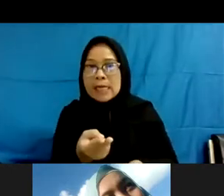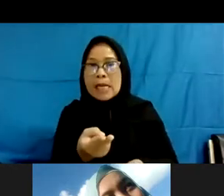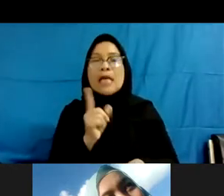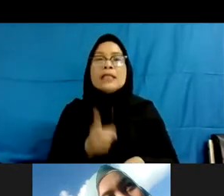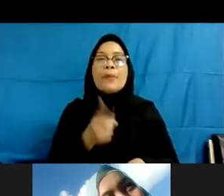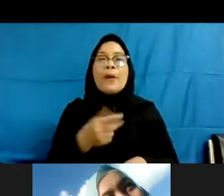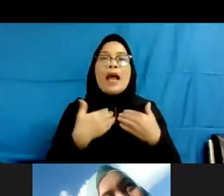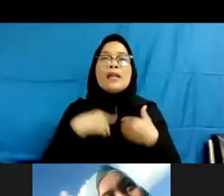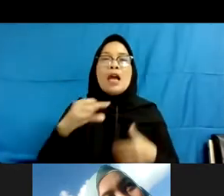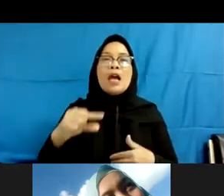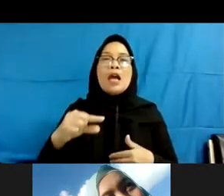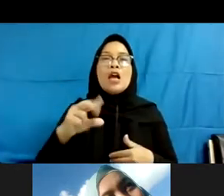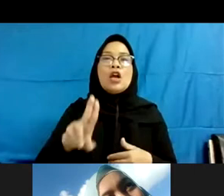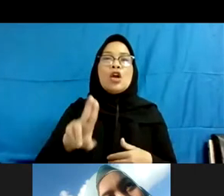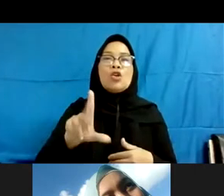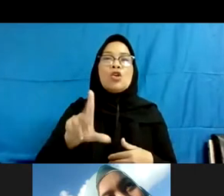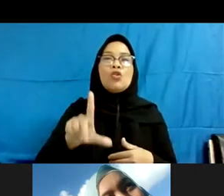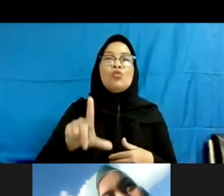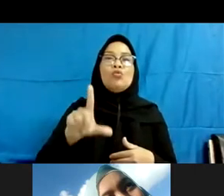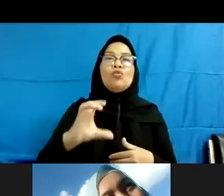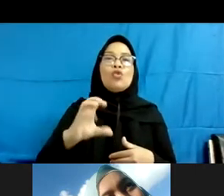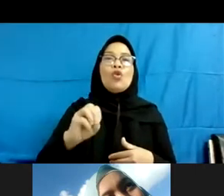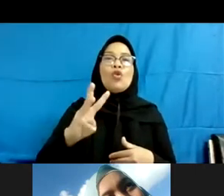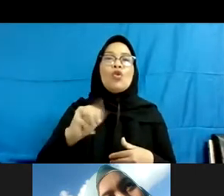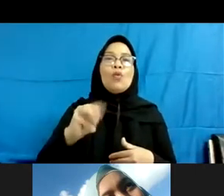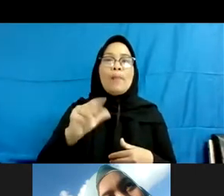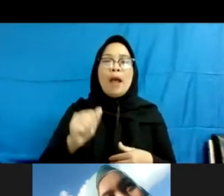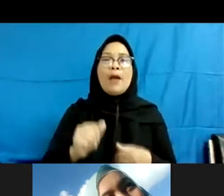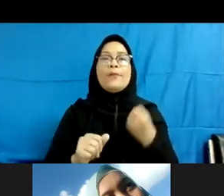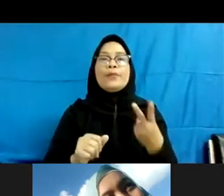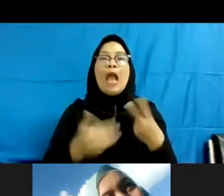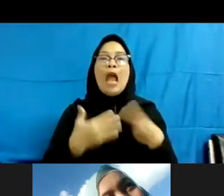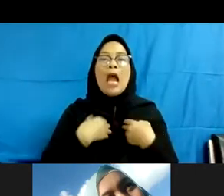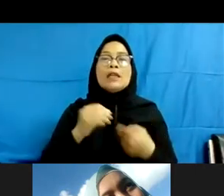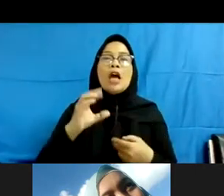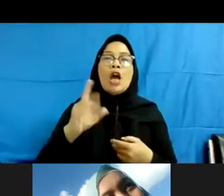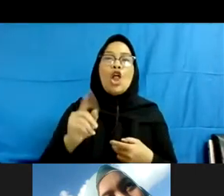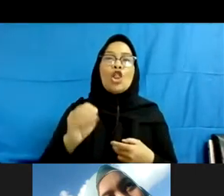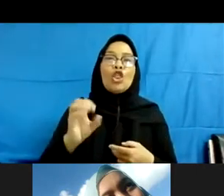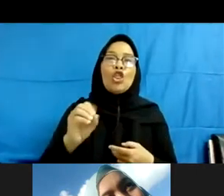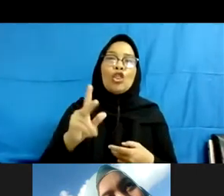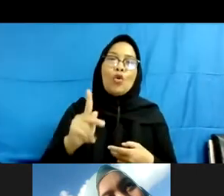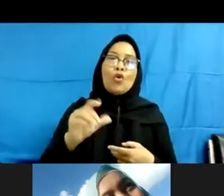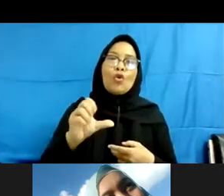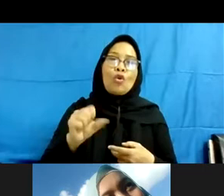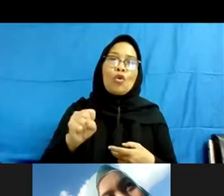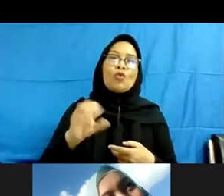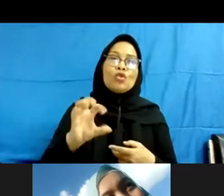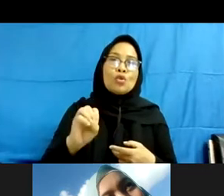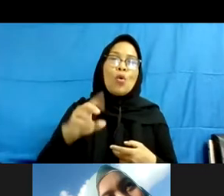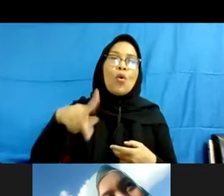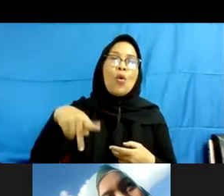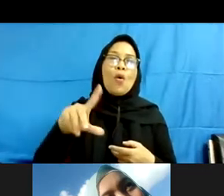kena glukoma ya, ada glukoma, ada toxoplasma juga, pokoknya banyaklah berkolaborasi di situ, macam-macam.